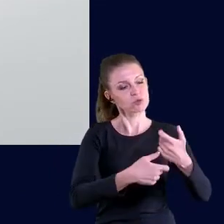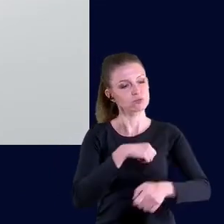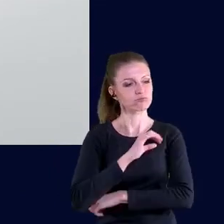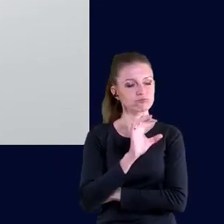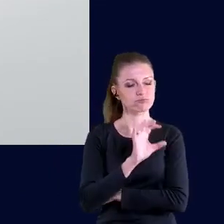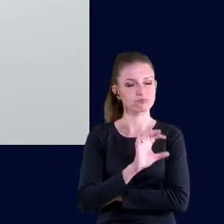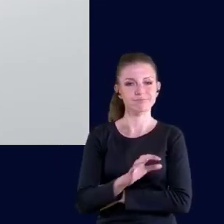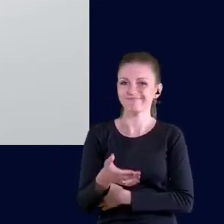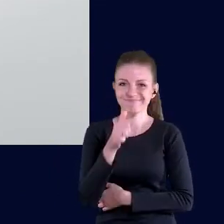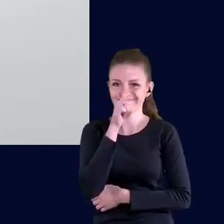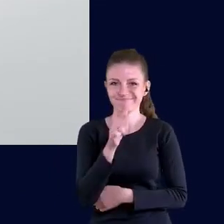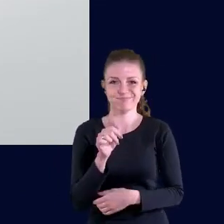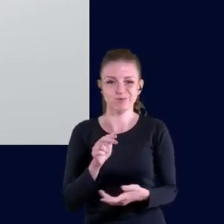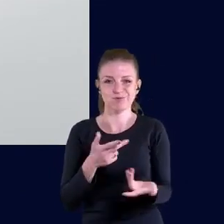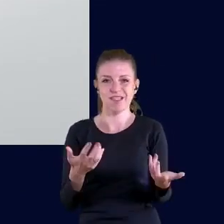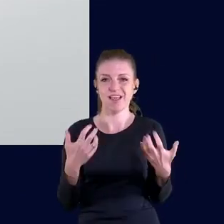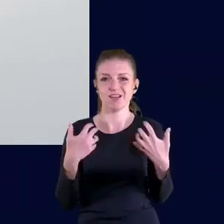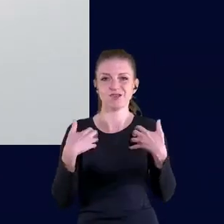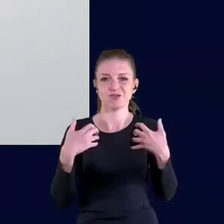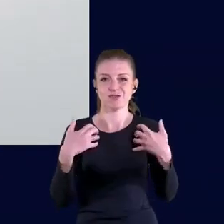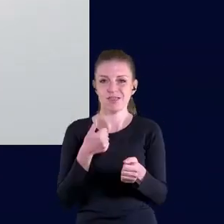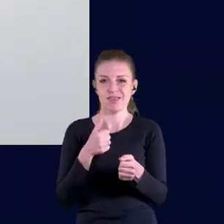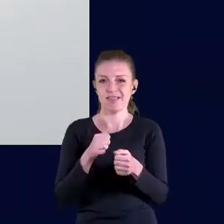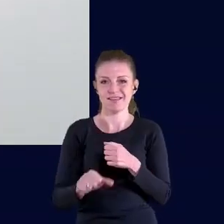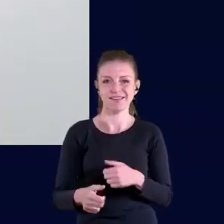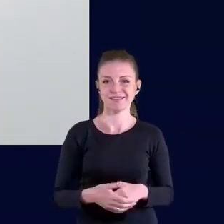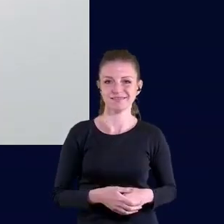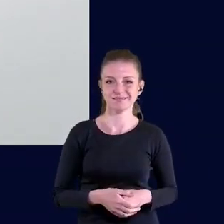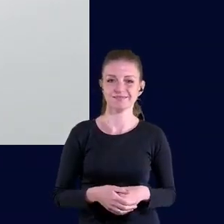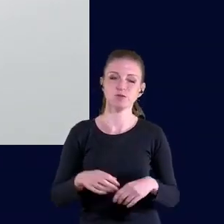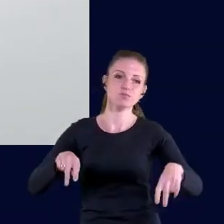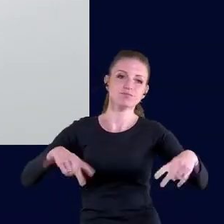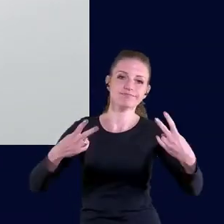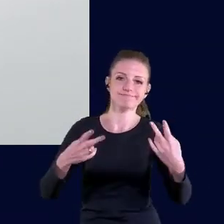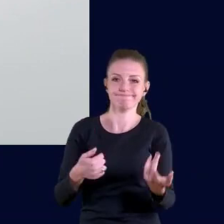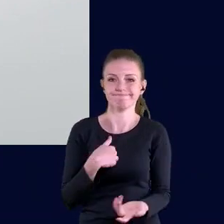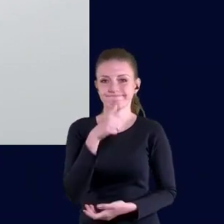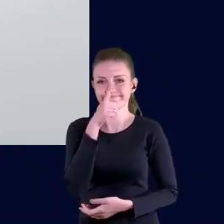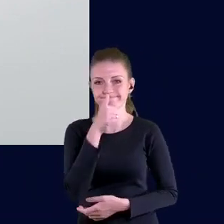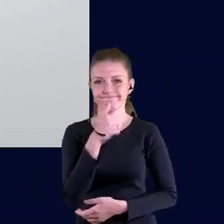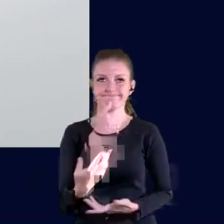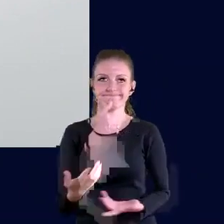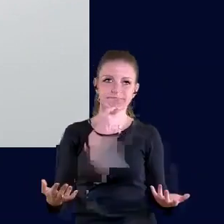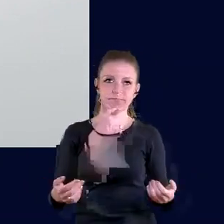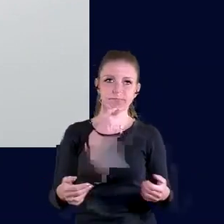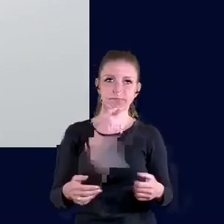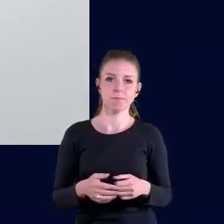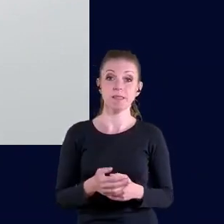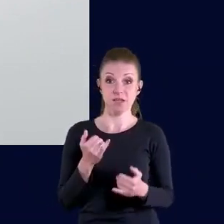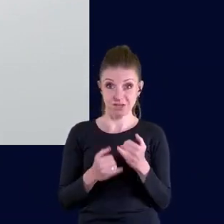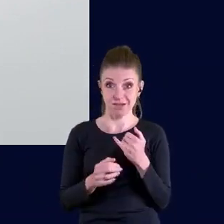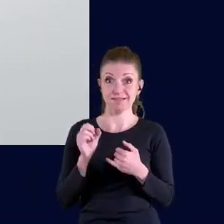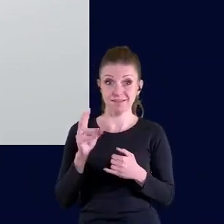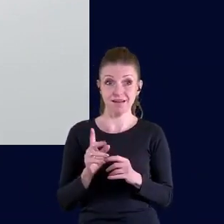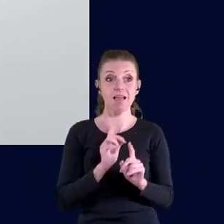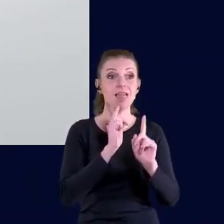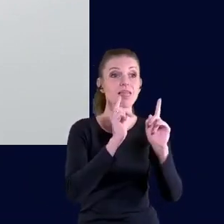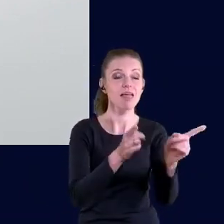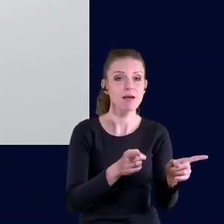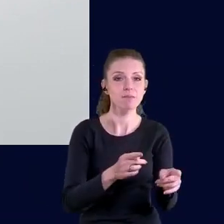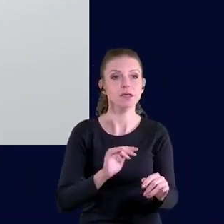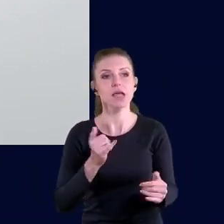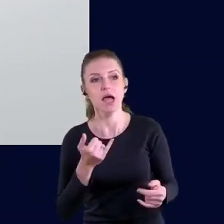szkolenia RS połączeniem specjalne wydłużyło by to i utrudniło